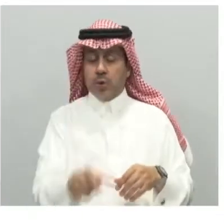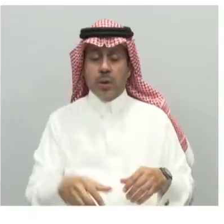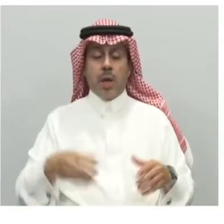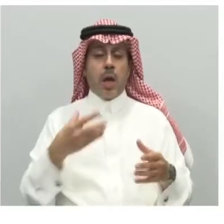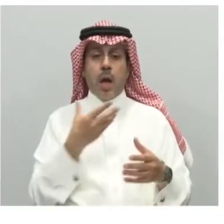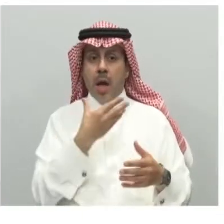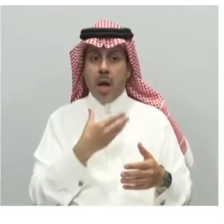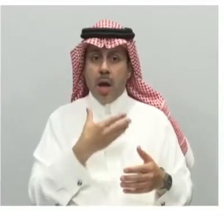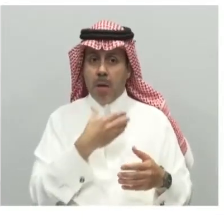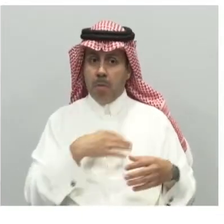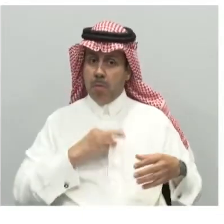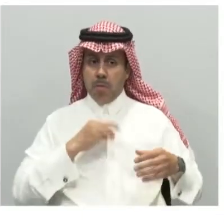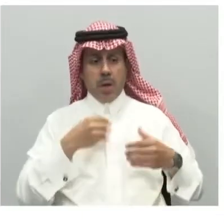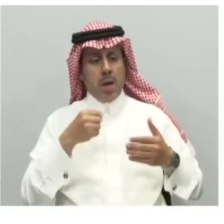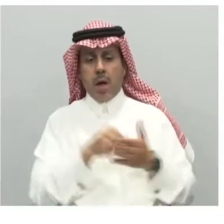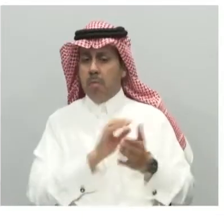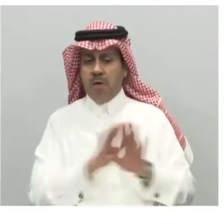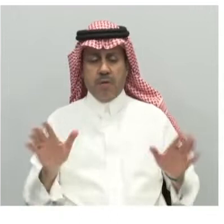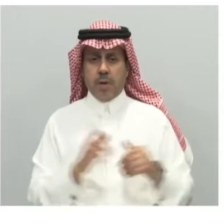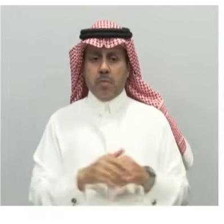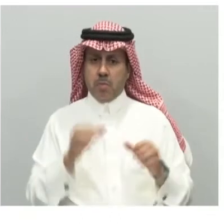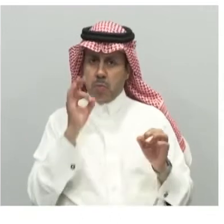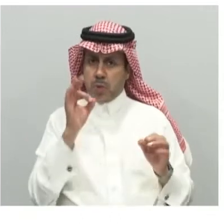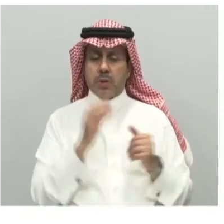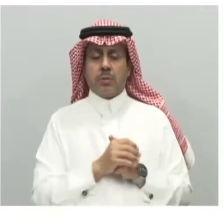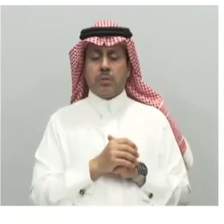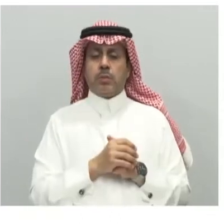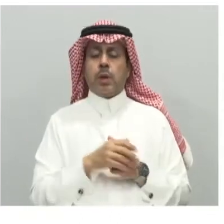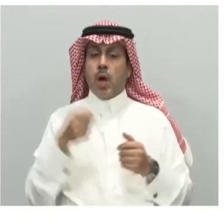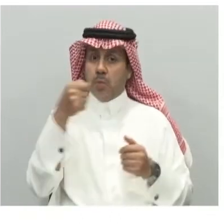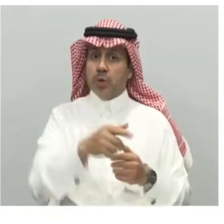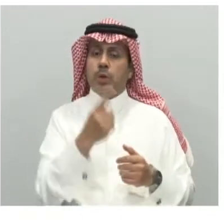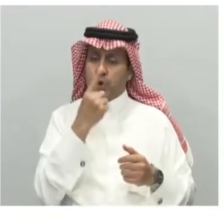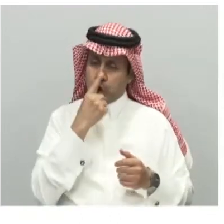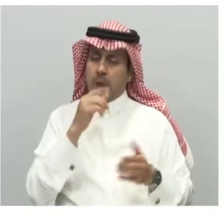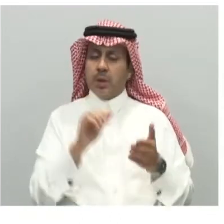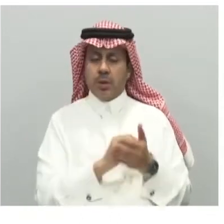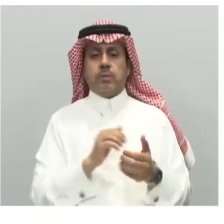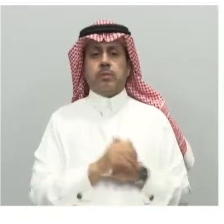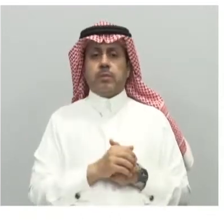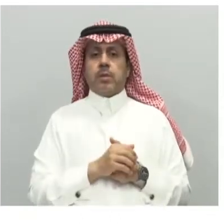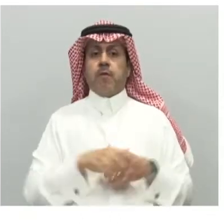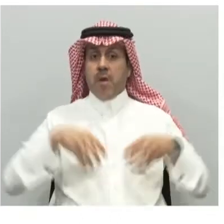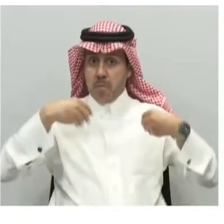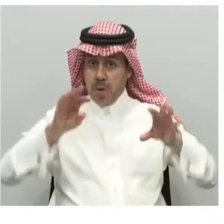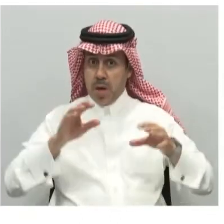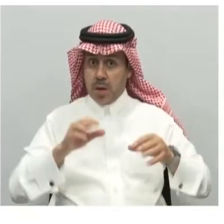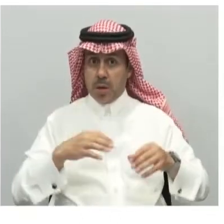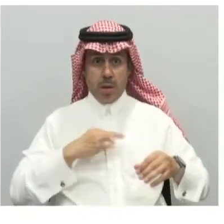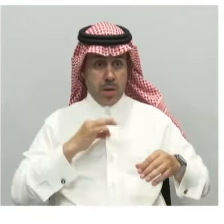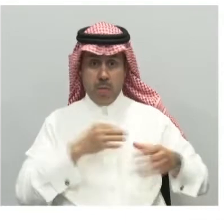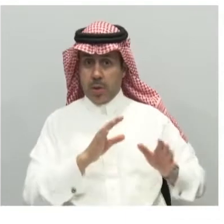التي في السلعه وقبل المشتري هذا الشرط فهل يبرا البائع بذلك